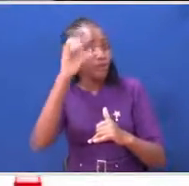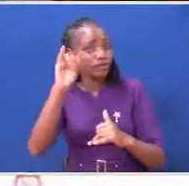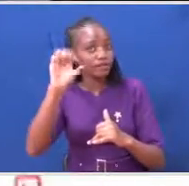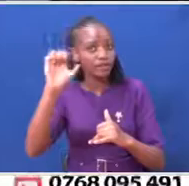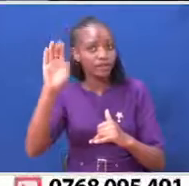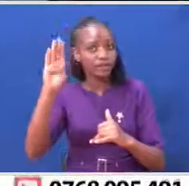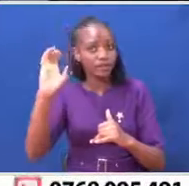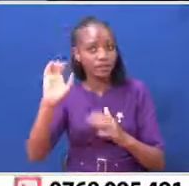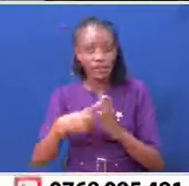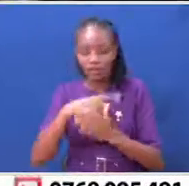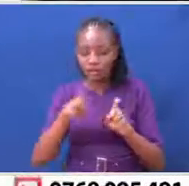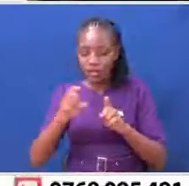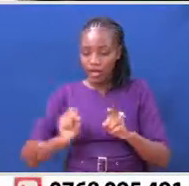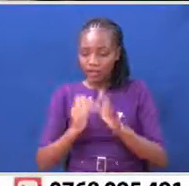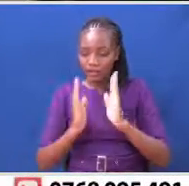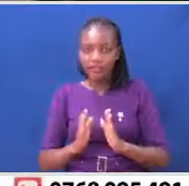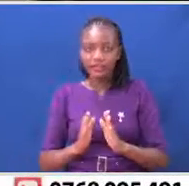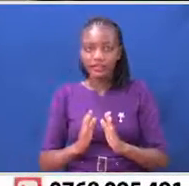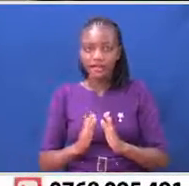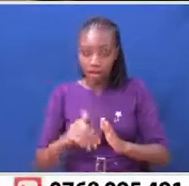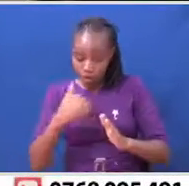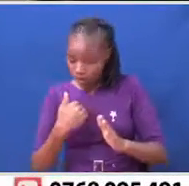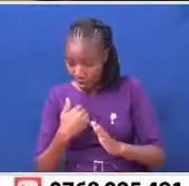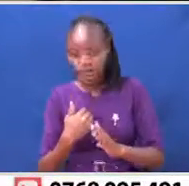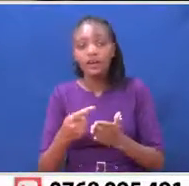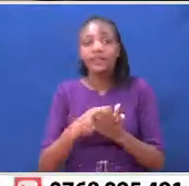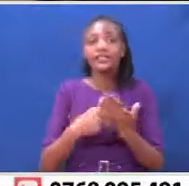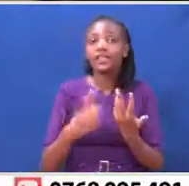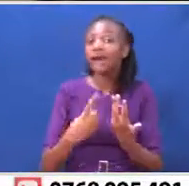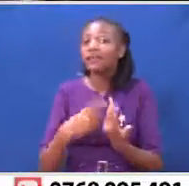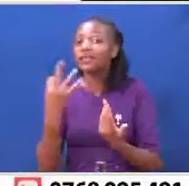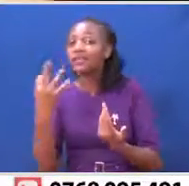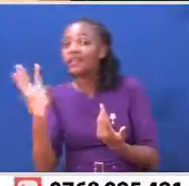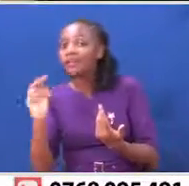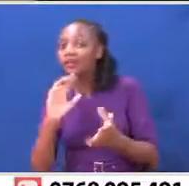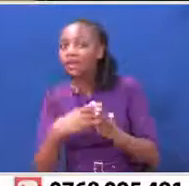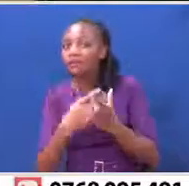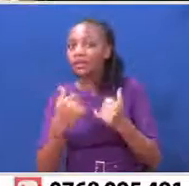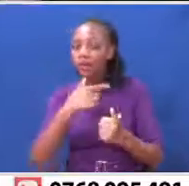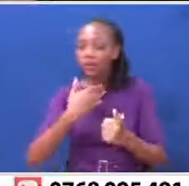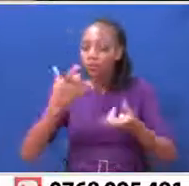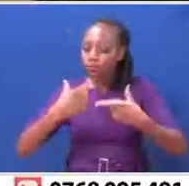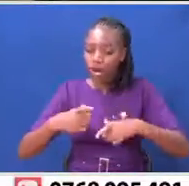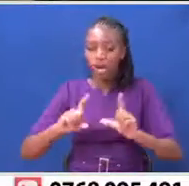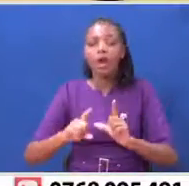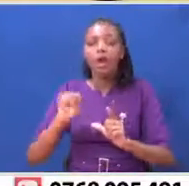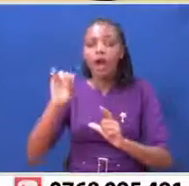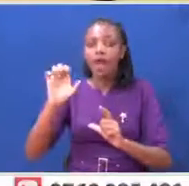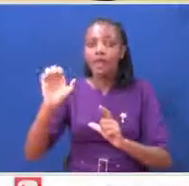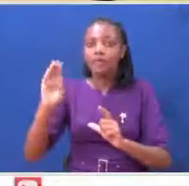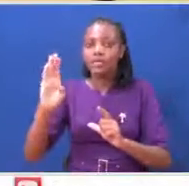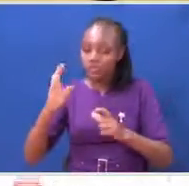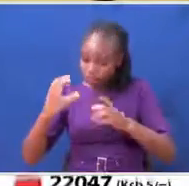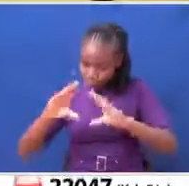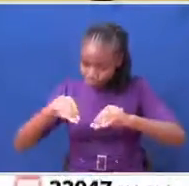signatures, tumefika sasa 3 million na kuendelea. Ndio sasa kufungua mlango to the next stage.